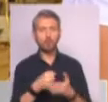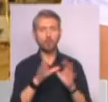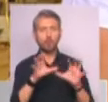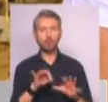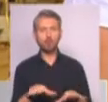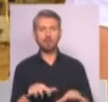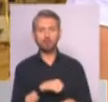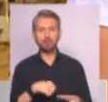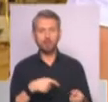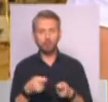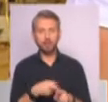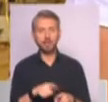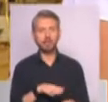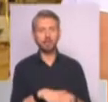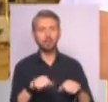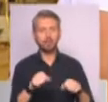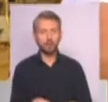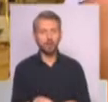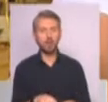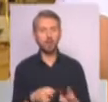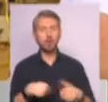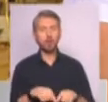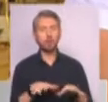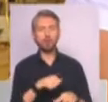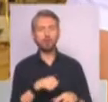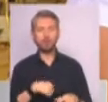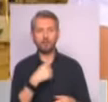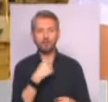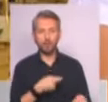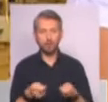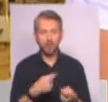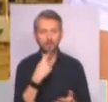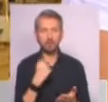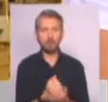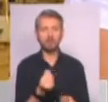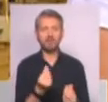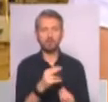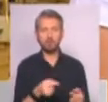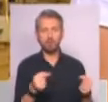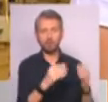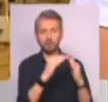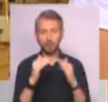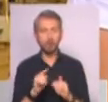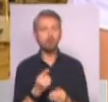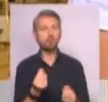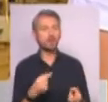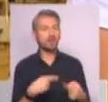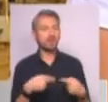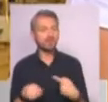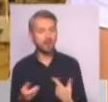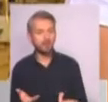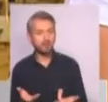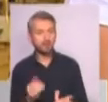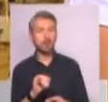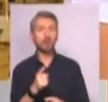місцеве самоврядування, це повноваження органу місцевого самоврядування затверджувати тарифи по певним будинкам. Чому тарифи різняться